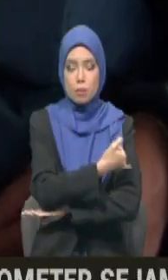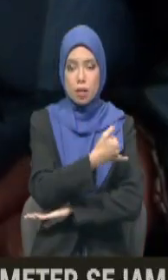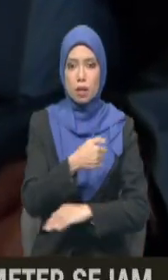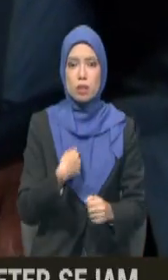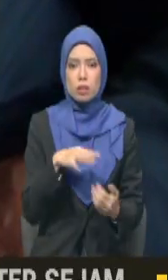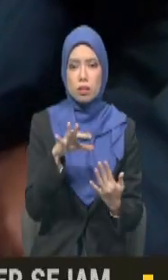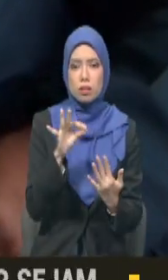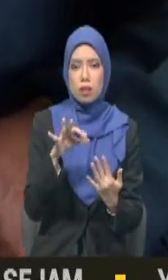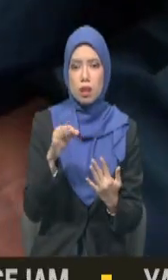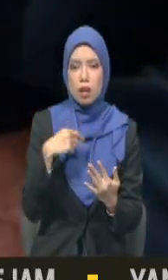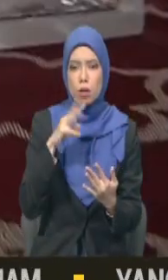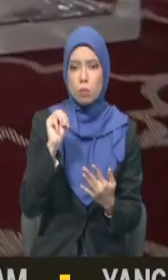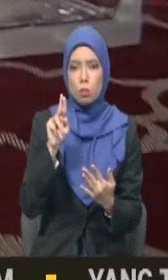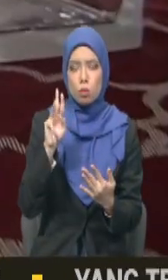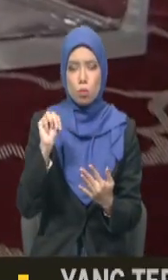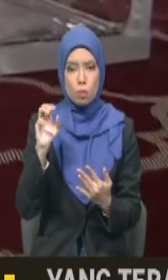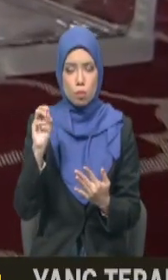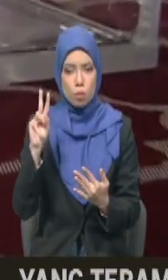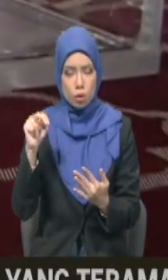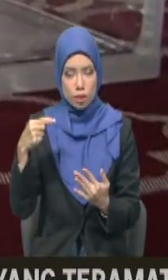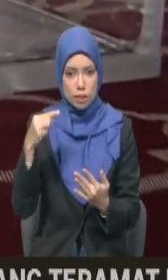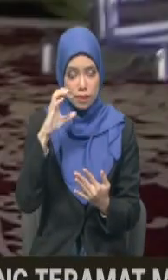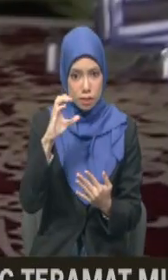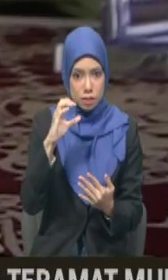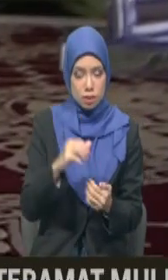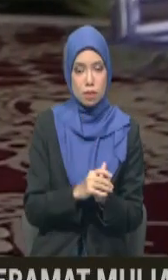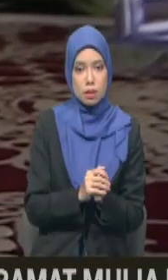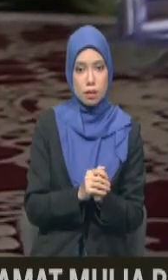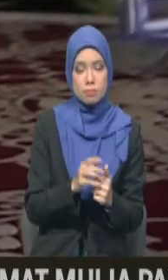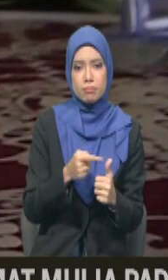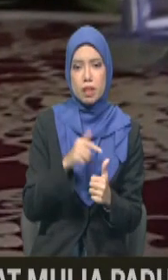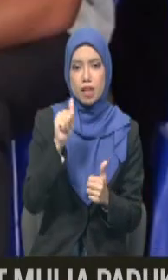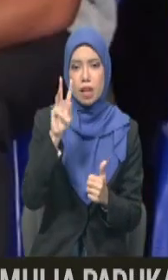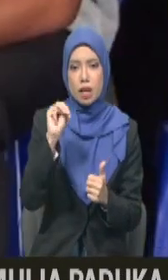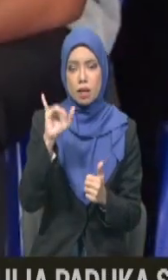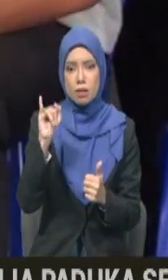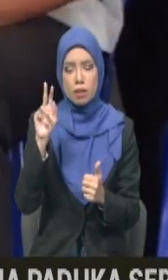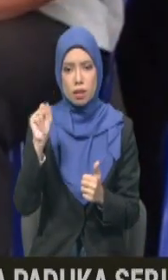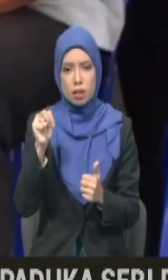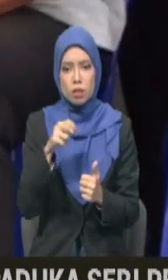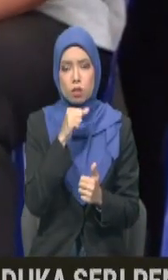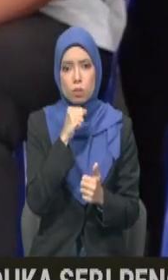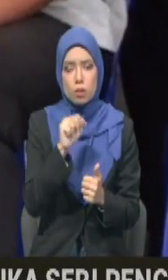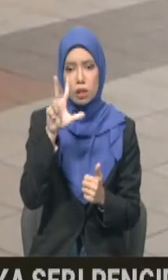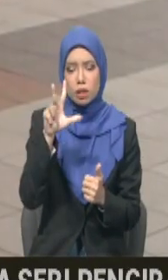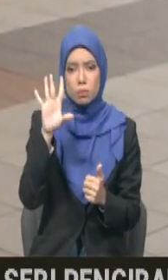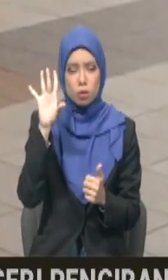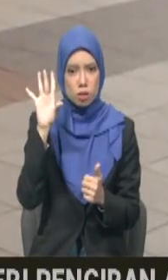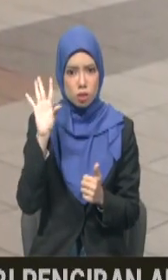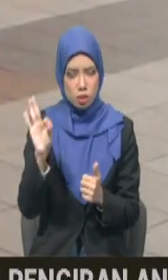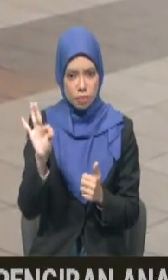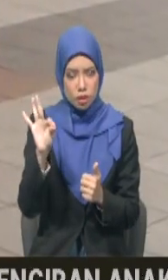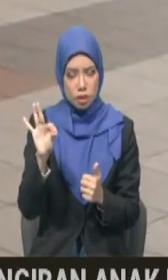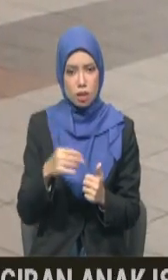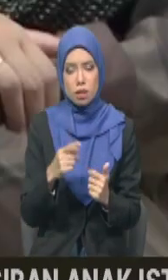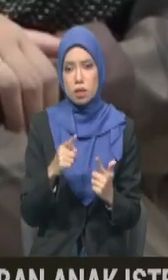Kampung mumongsi ialah Awang Abdul Rahman Amin bin jalani berusia 39 tahun manakala